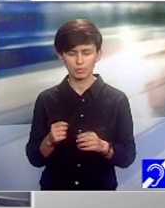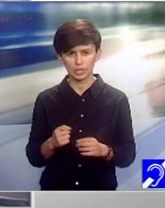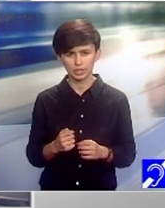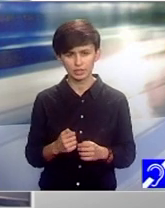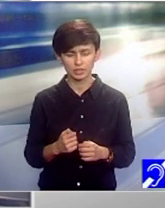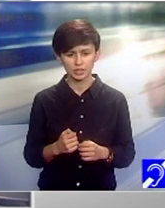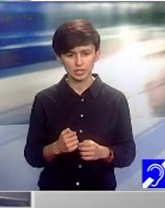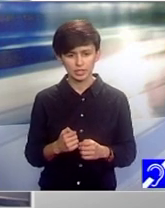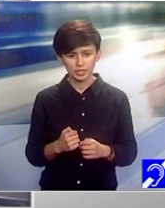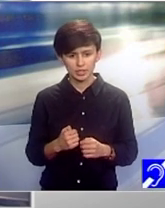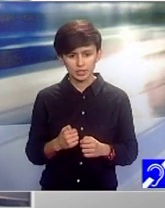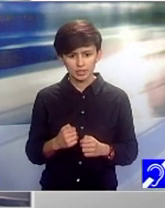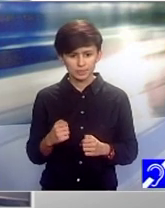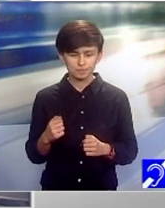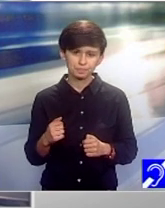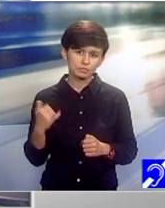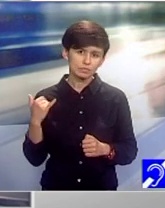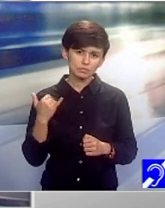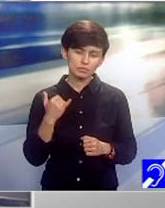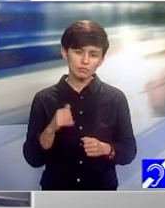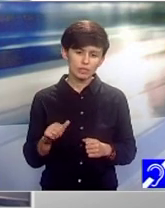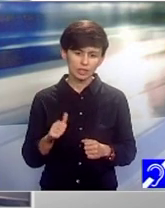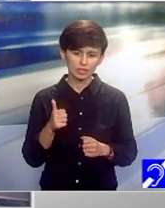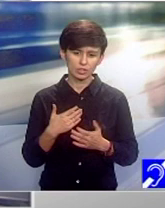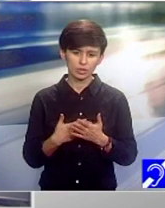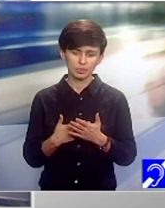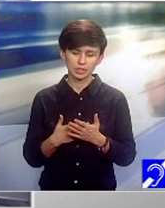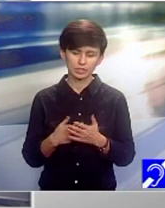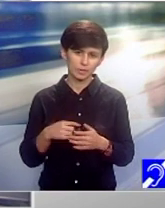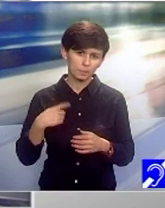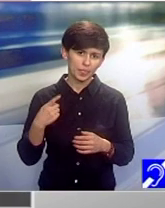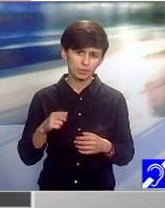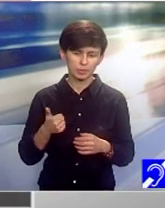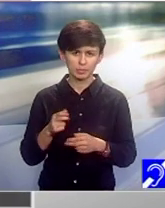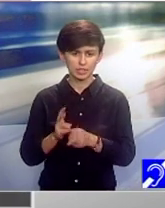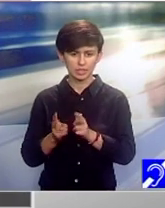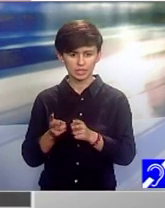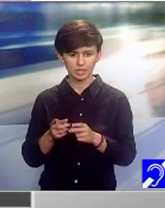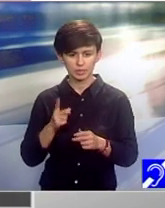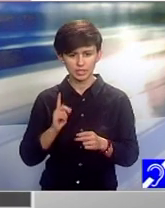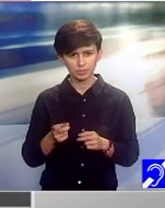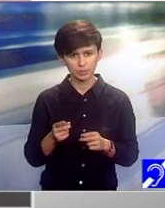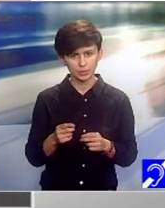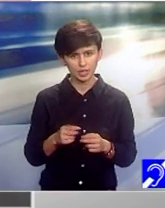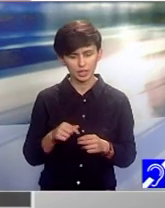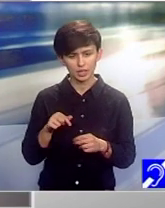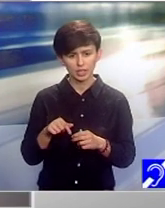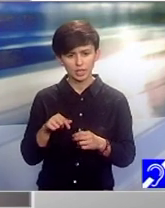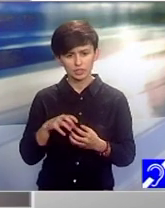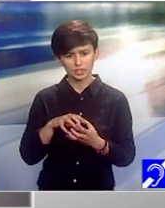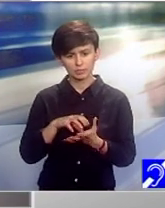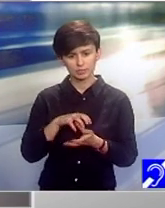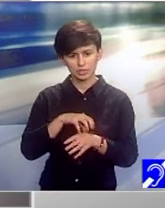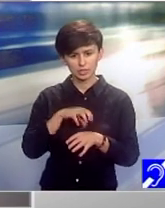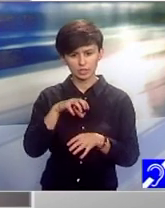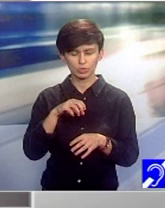de întoarcere, deoarece după primele cure de tratament trebuia tumora principală să scadă. A scăzut în mărime, nu